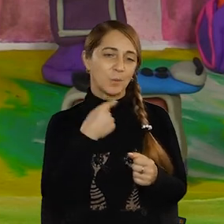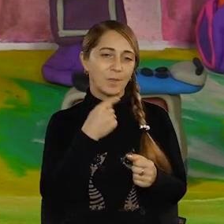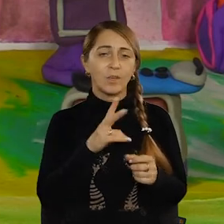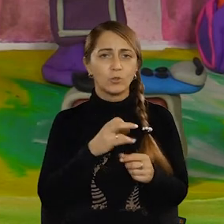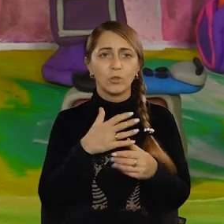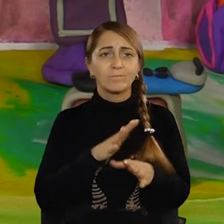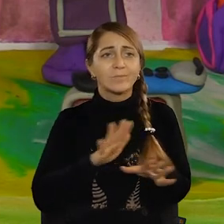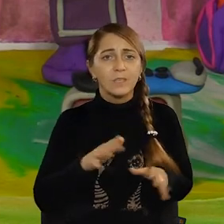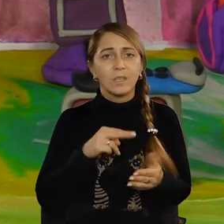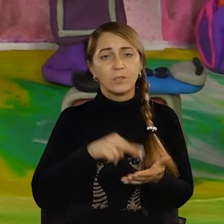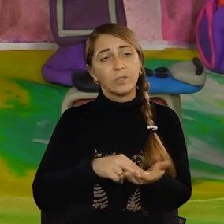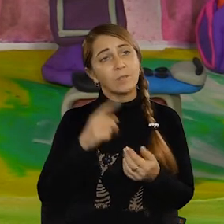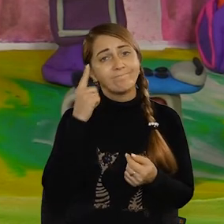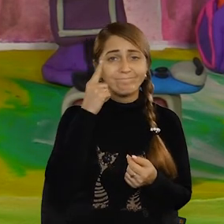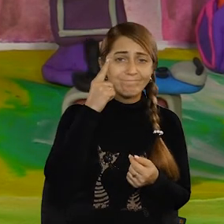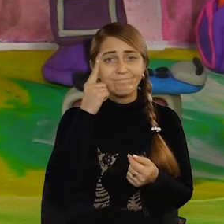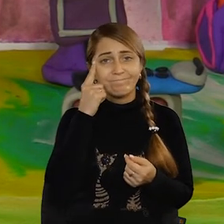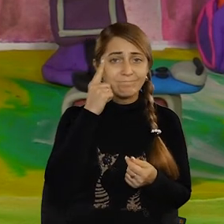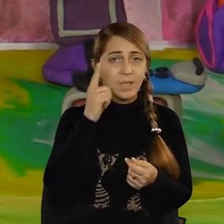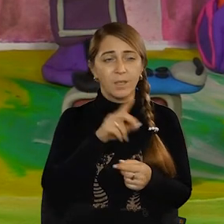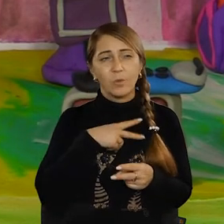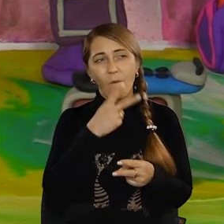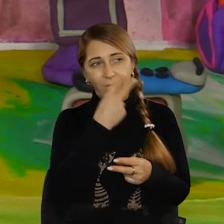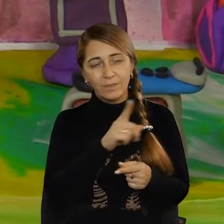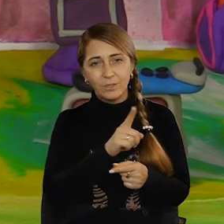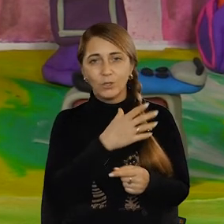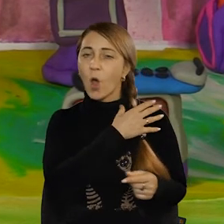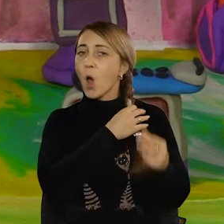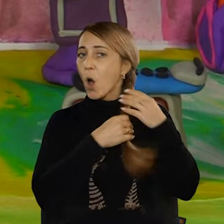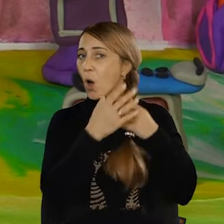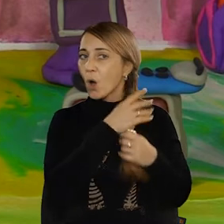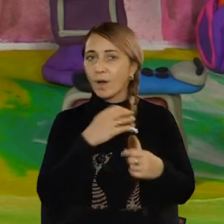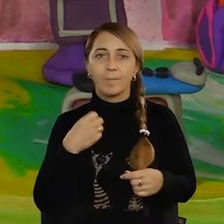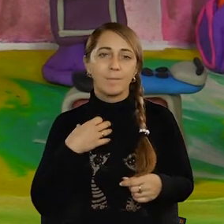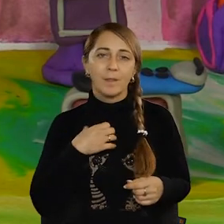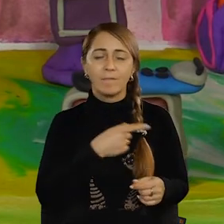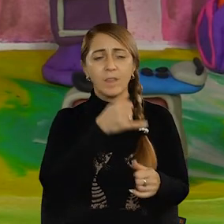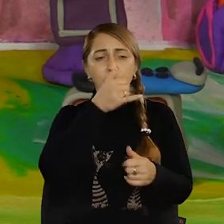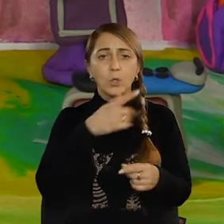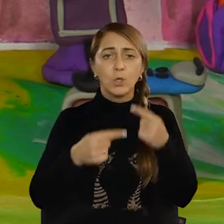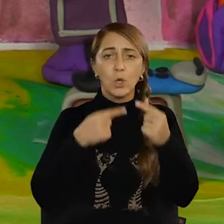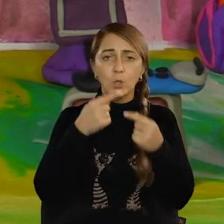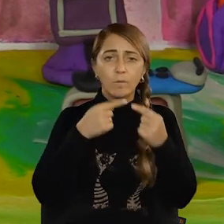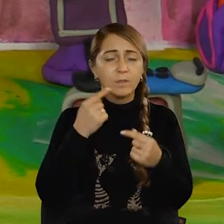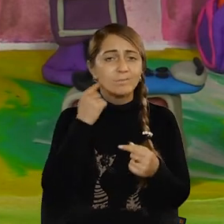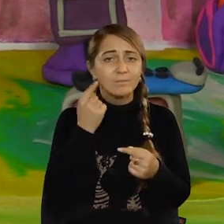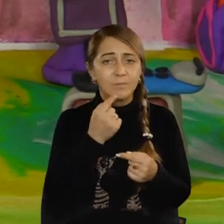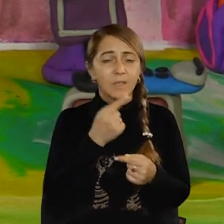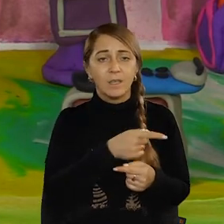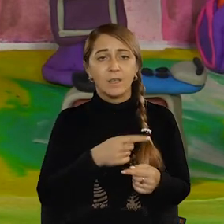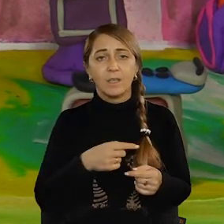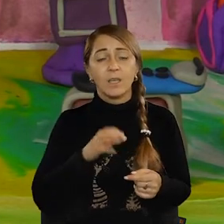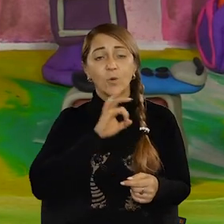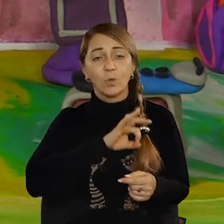ні, стояла в задумі. Було очевидно, що довгокоса білявка не може розмовляти, тому користується